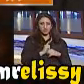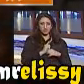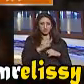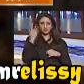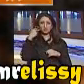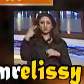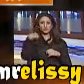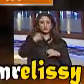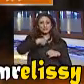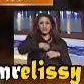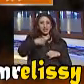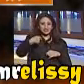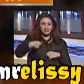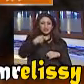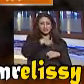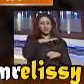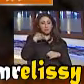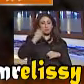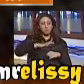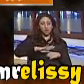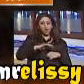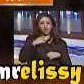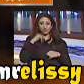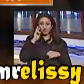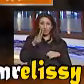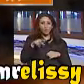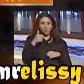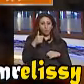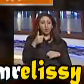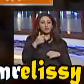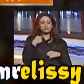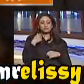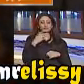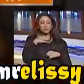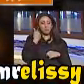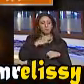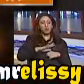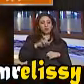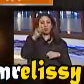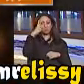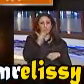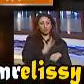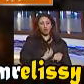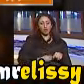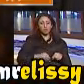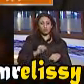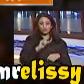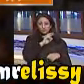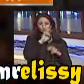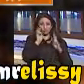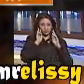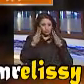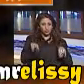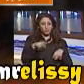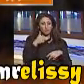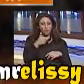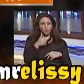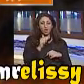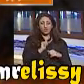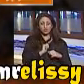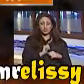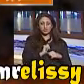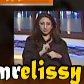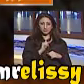بيستقبلني وبيتكلم معايا. فعلا كان إنسان قريب من قلبي وقلوب الناس كلها, ولو كنت شفتوه وعرفتوه بالتأكيد كنتوا